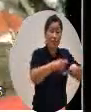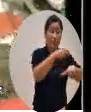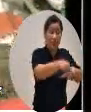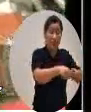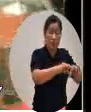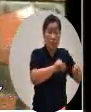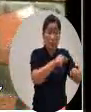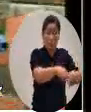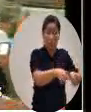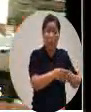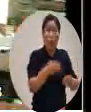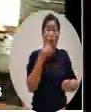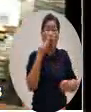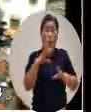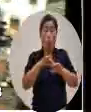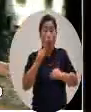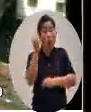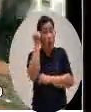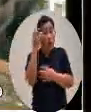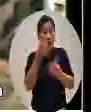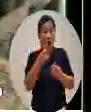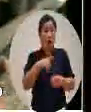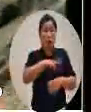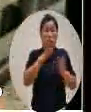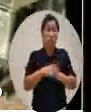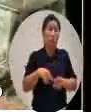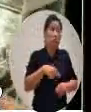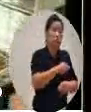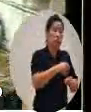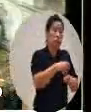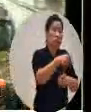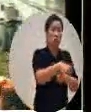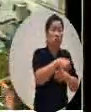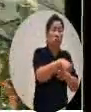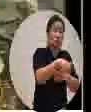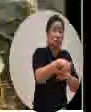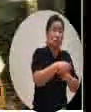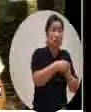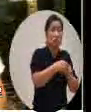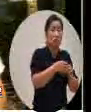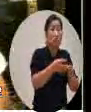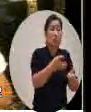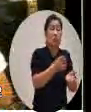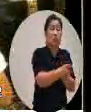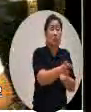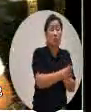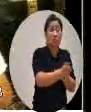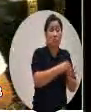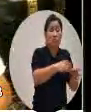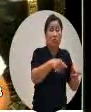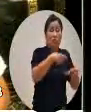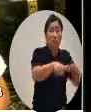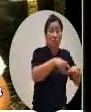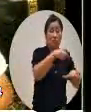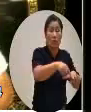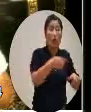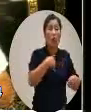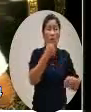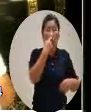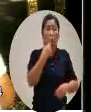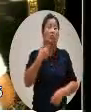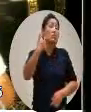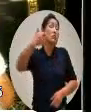不夠不夠不夠很正的也是很正的這是以前我們公的我們